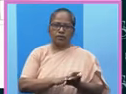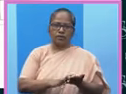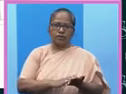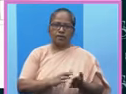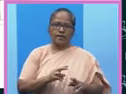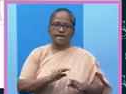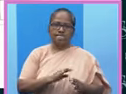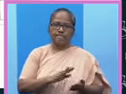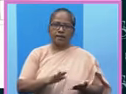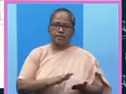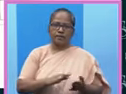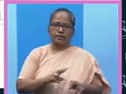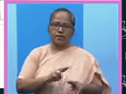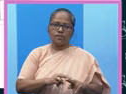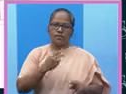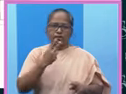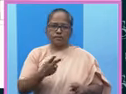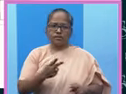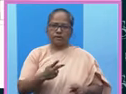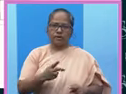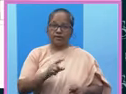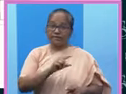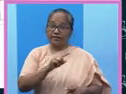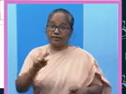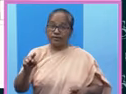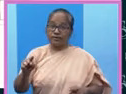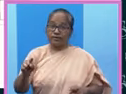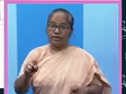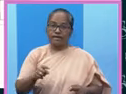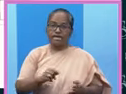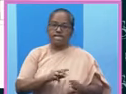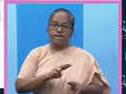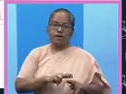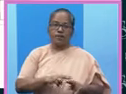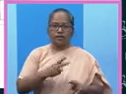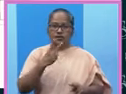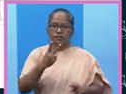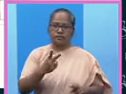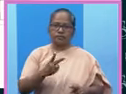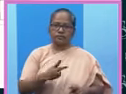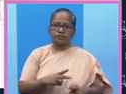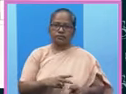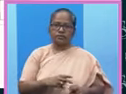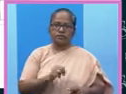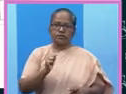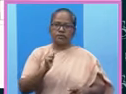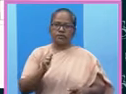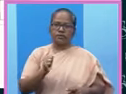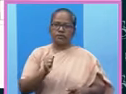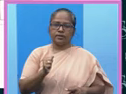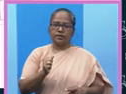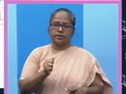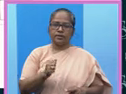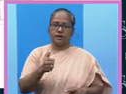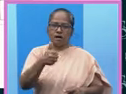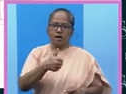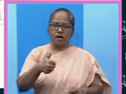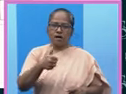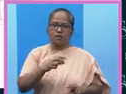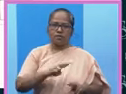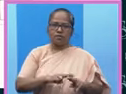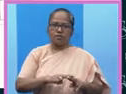அடிப்படையில் கண்டுபிடிப்பதுன்னு சொல்லி படித்தோம். அதன் பிறகு வில்லின் நீளம், அதற்கான ஃபார்முலா. ஸோ இது மாதிரி எந்தெந்த அடிப்படையில் 6 ஃபார்முலாஸை